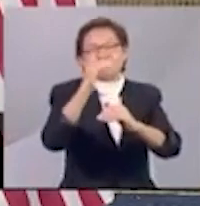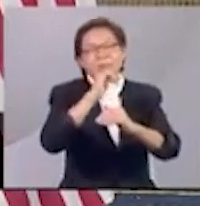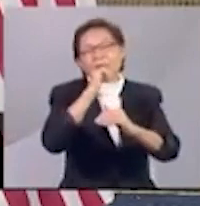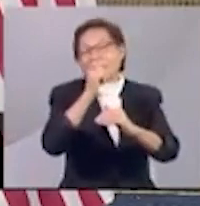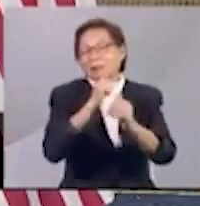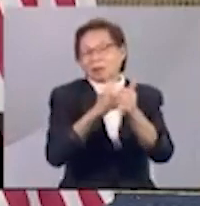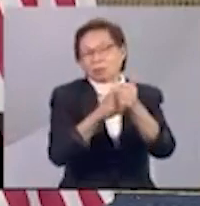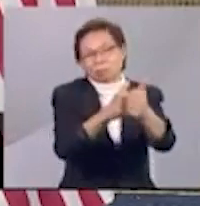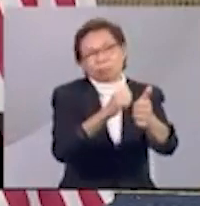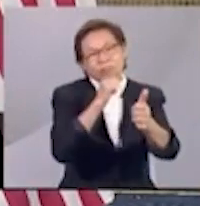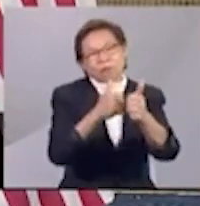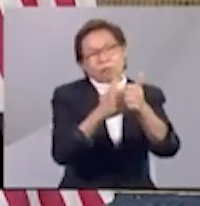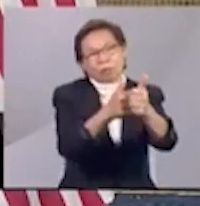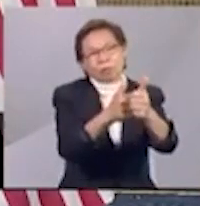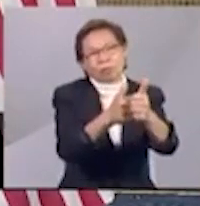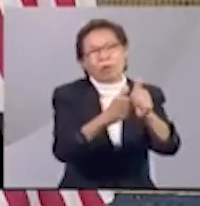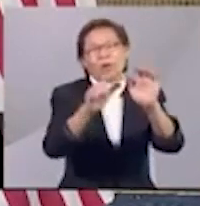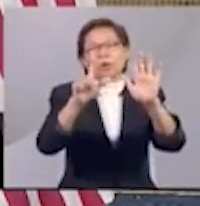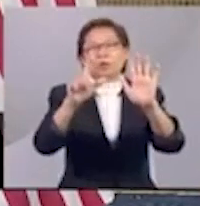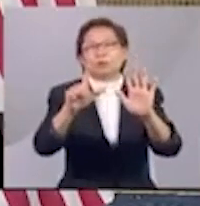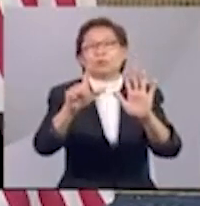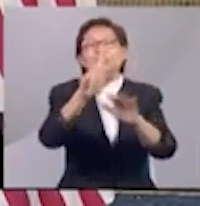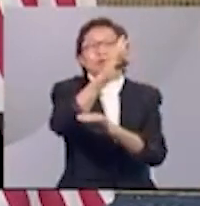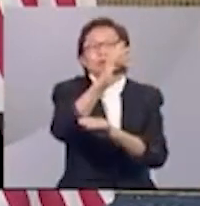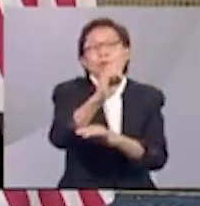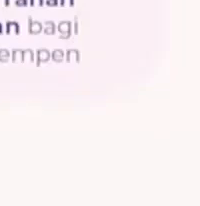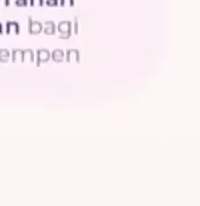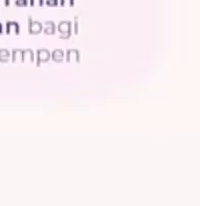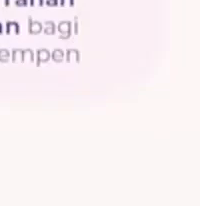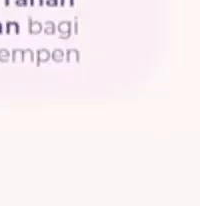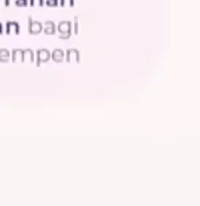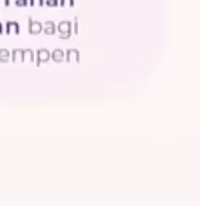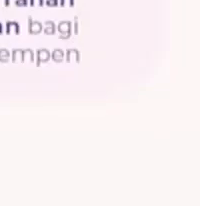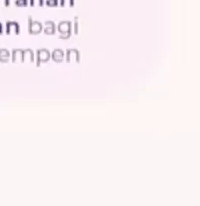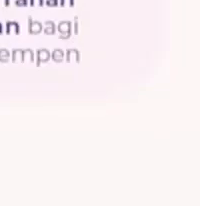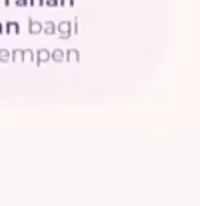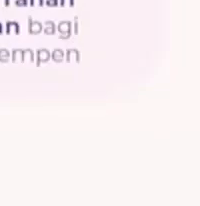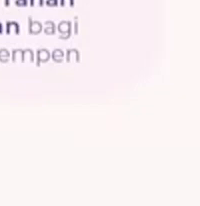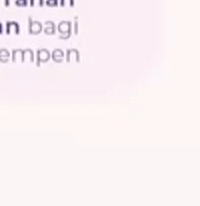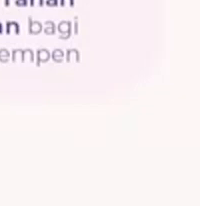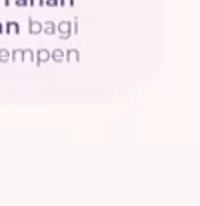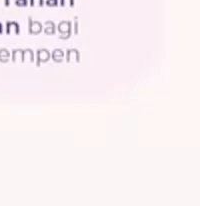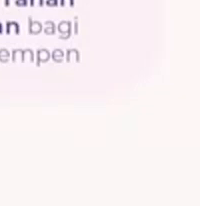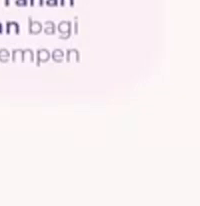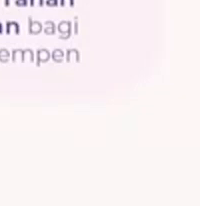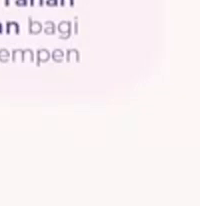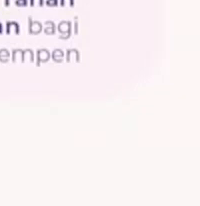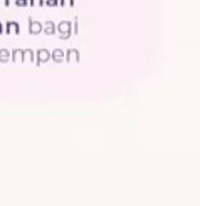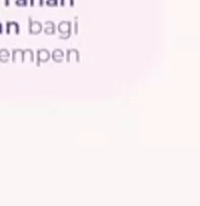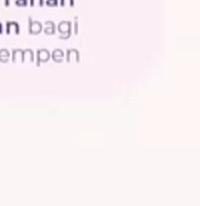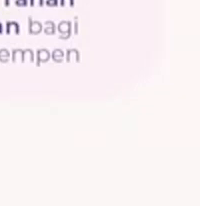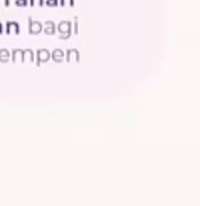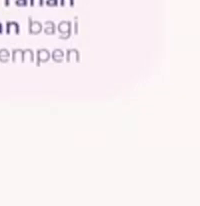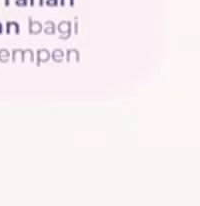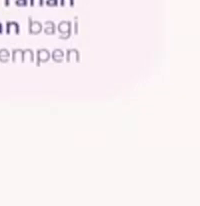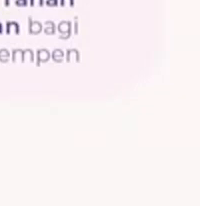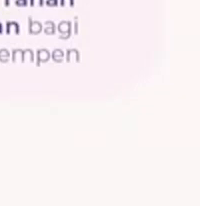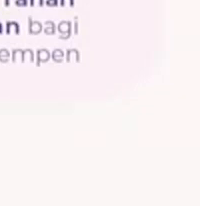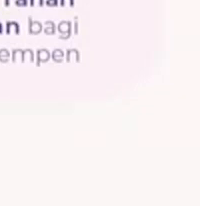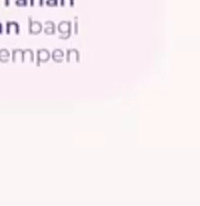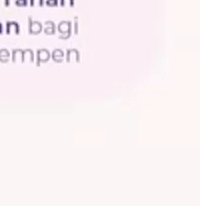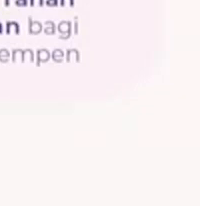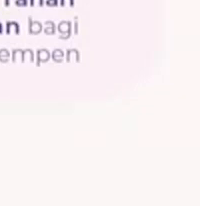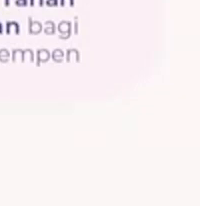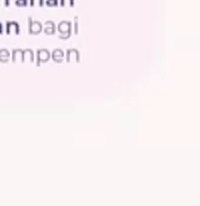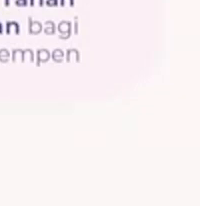lagi tertakluk kepada 70% daripada nilai rumah semasa tempoh program kempen pemilihan